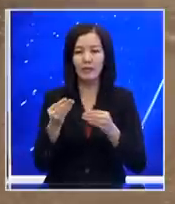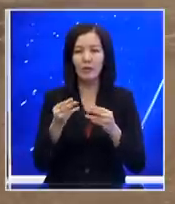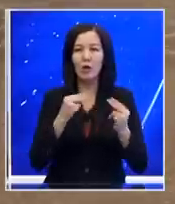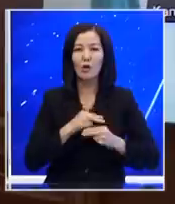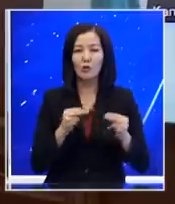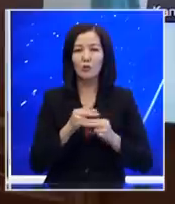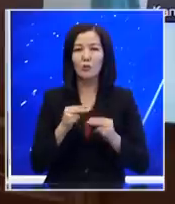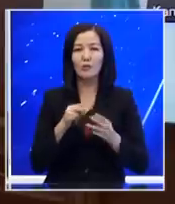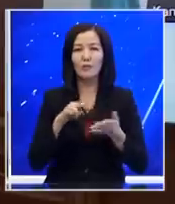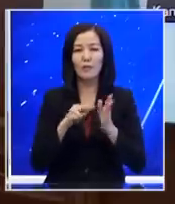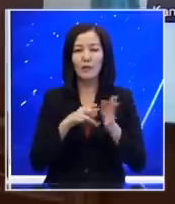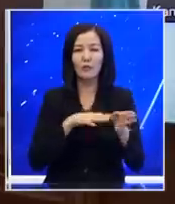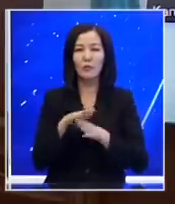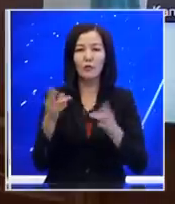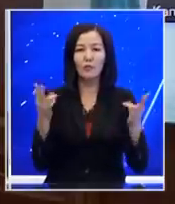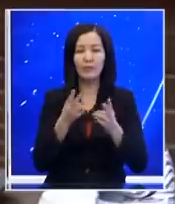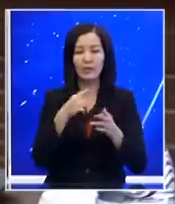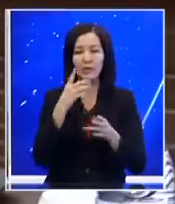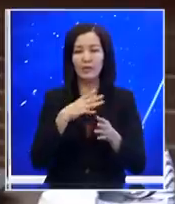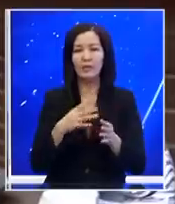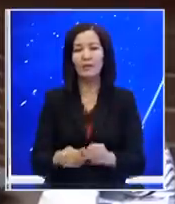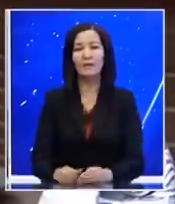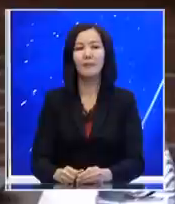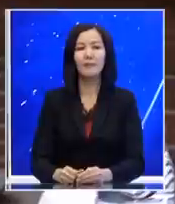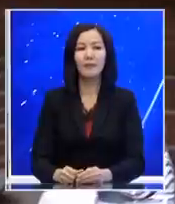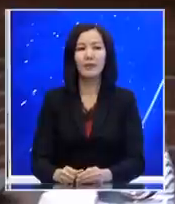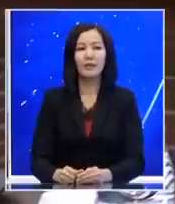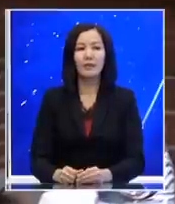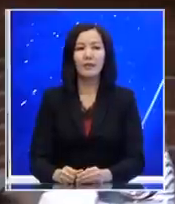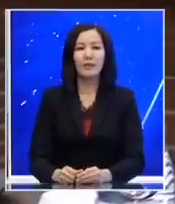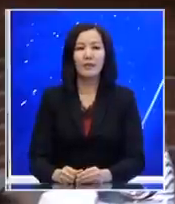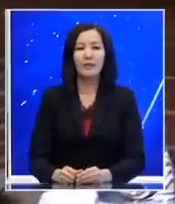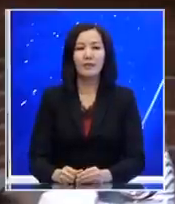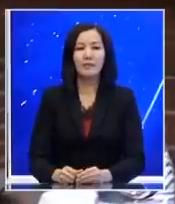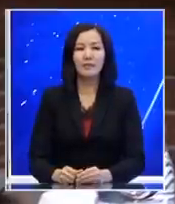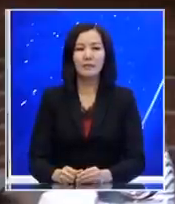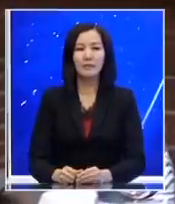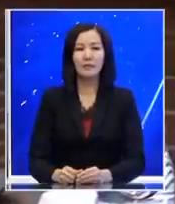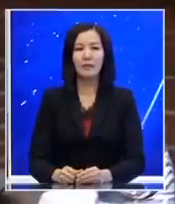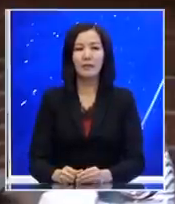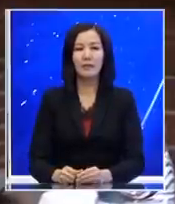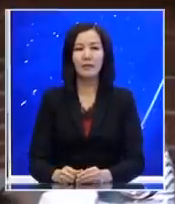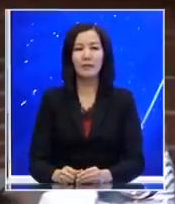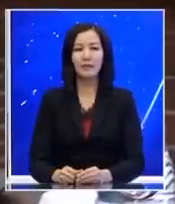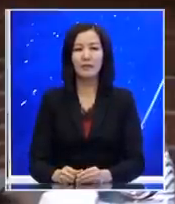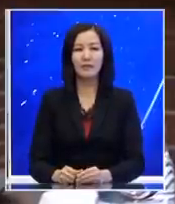межелі міндет орындалу керек, деді өңір басшысы. 16 000 гектар. Вот ни на один